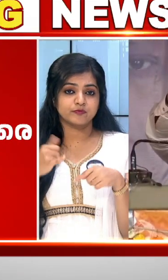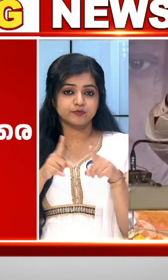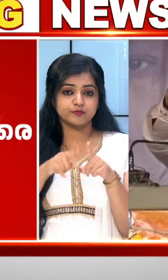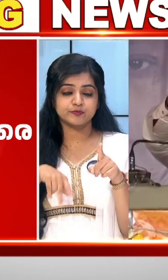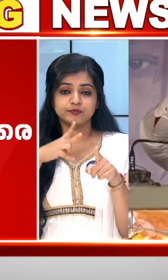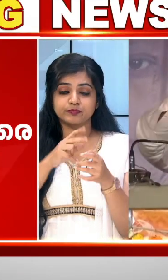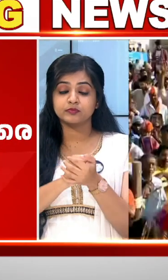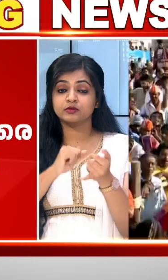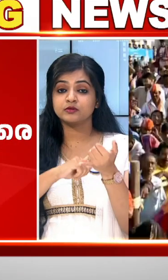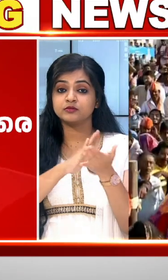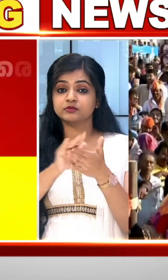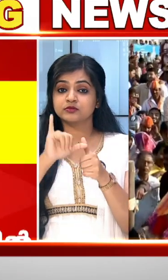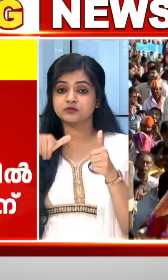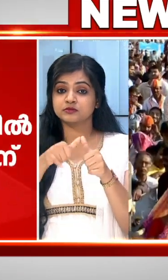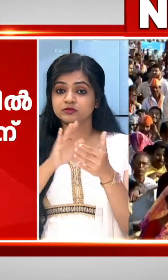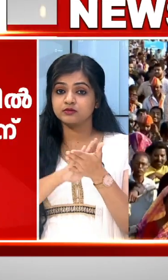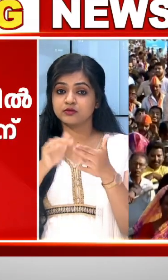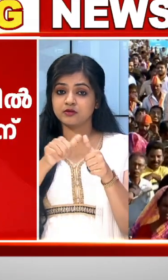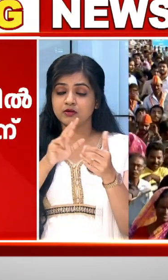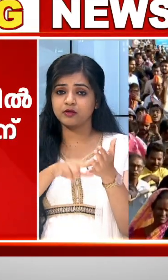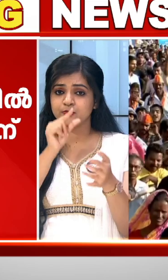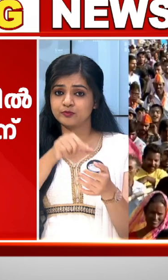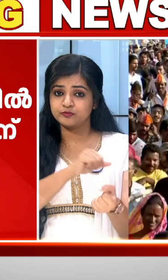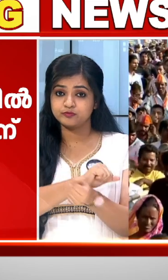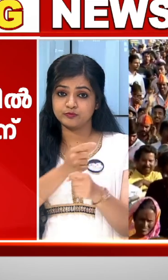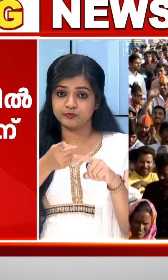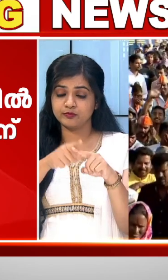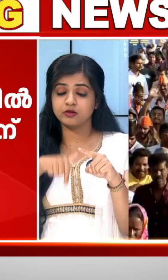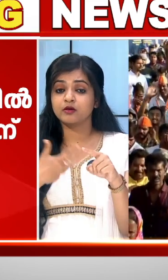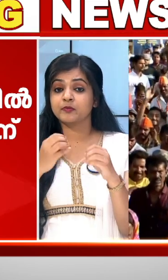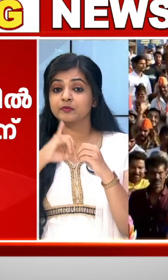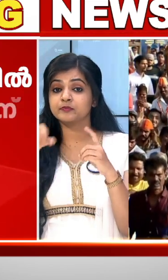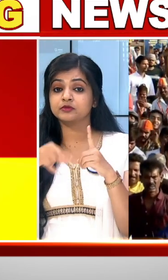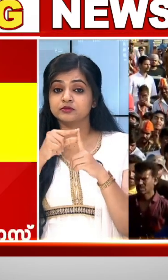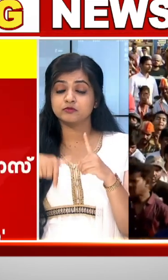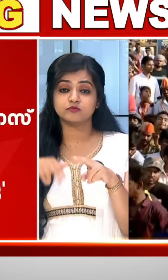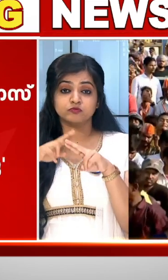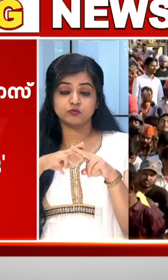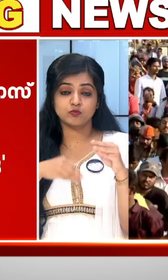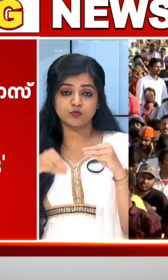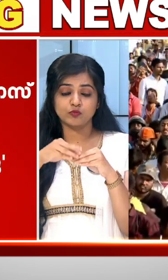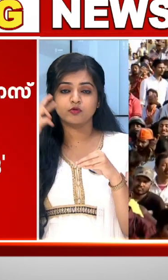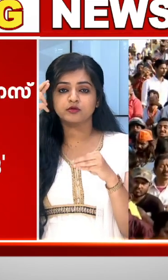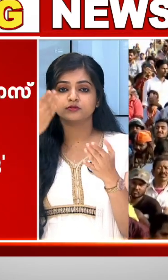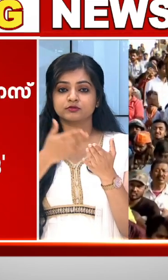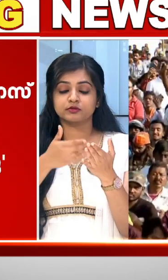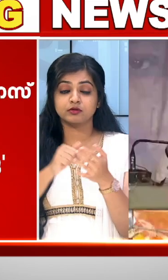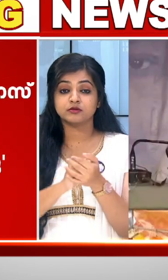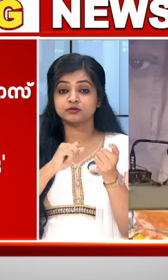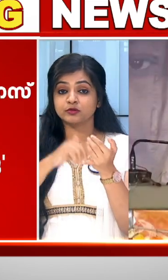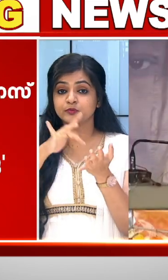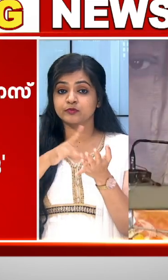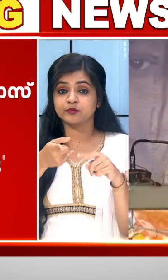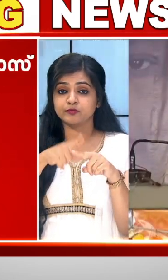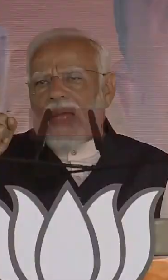ഷാജഹാൻ ഷെയ്ഖിനെ അറസ്റ്റ് ചെയ്തത് ബിജെപിയുടെ കടുത്ത സമ്മർദ്ദത്തെ തുടർന്നാണെന്നും ഈ സന്ദേശ് ഖാലിയിൽ നടന്ന ക്രൂരതയ്ക്ക്